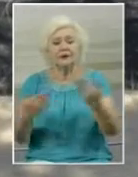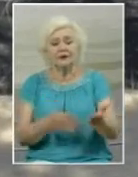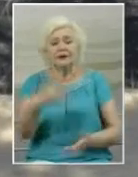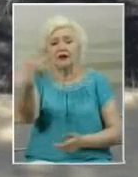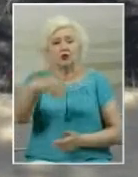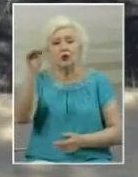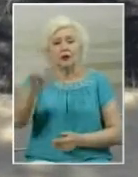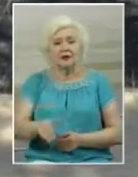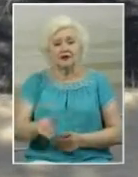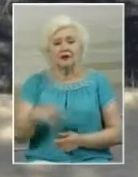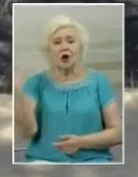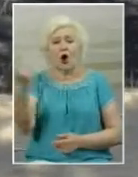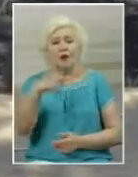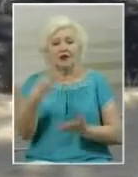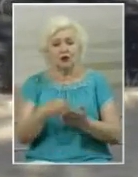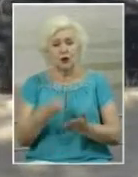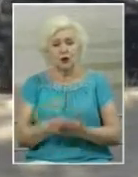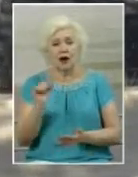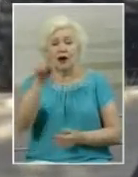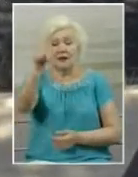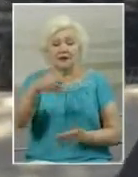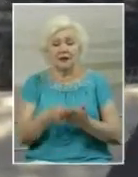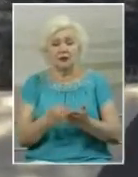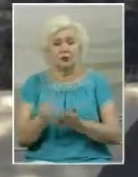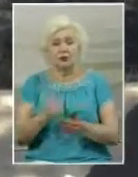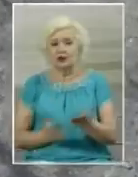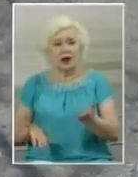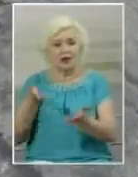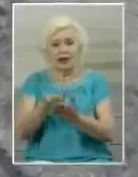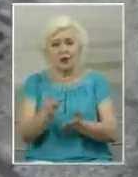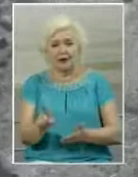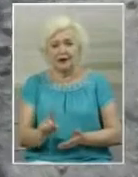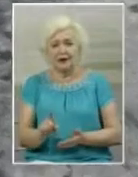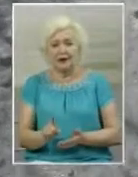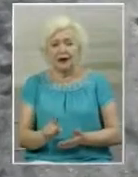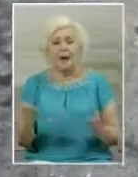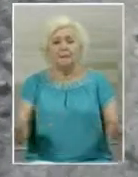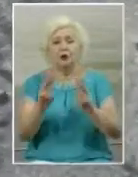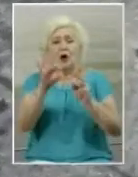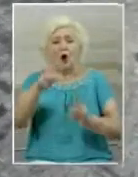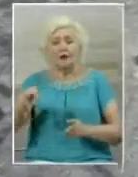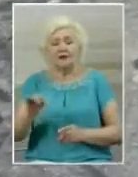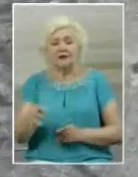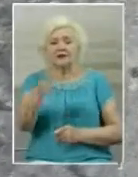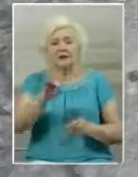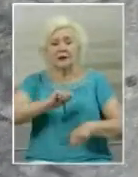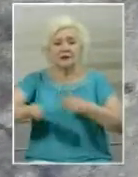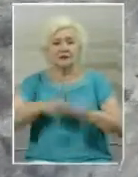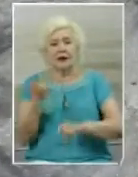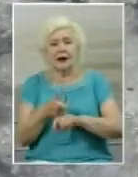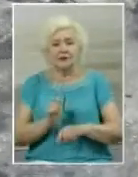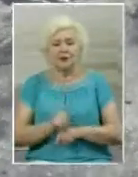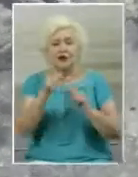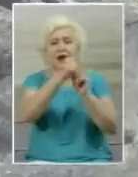40 тисяч з обласного бюджету, але ті кошти ще не поступили. Пожежа в Олешківському районі завдала збитків більш ніж